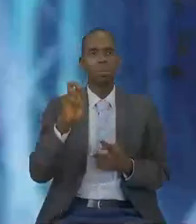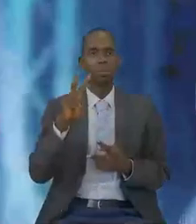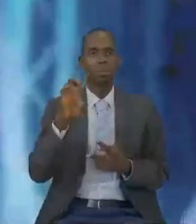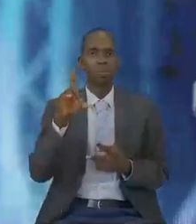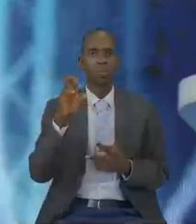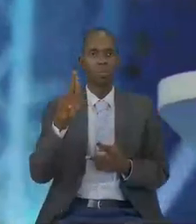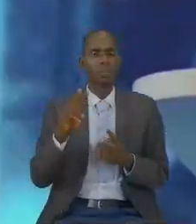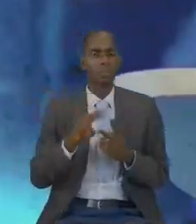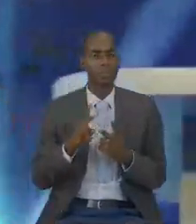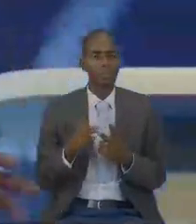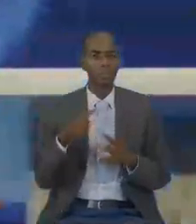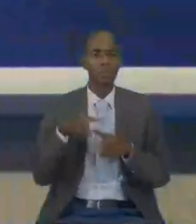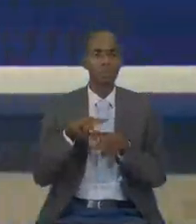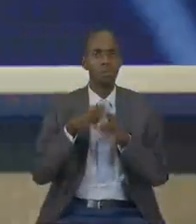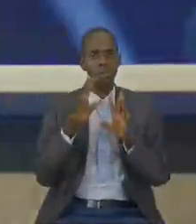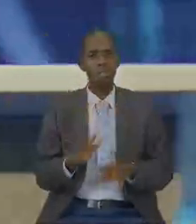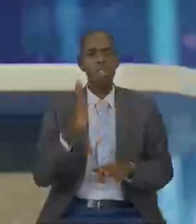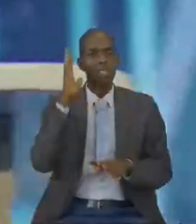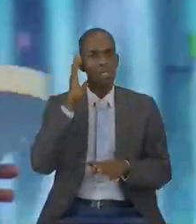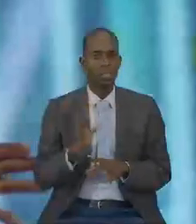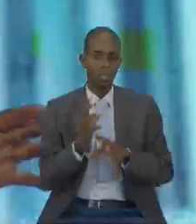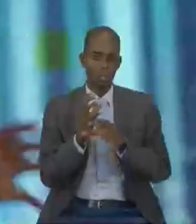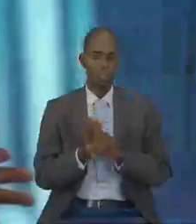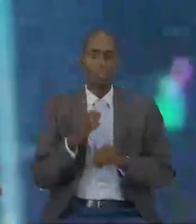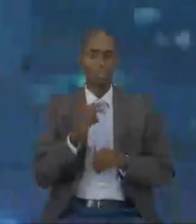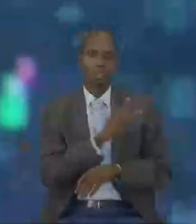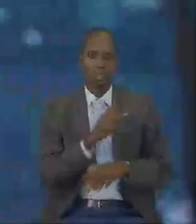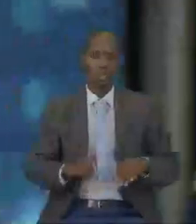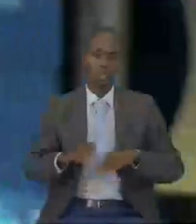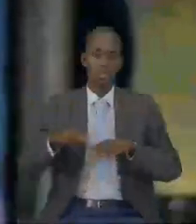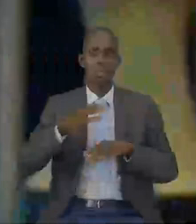n'hériteront le royaume de Dieu.